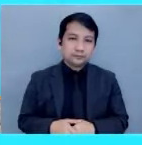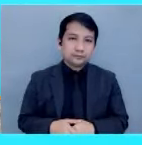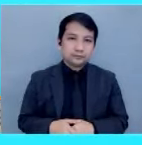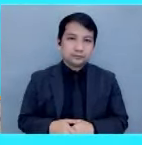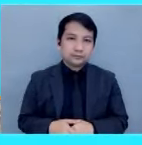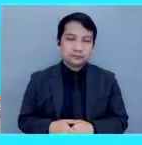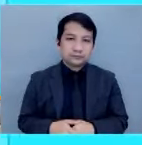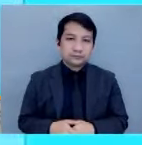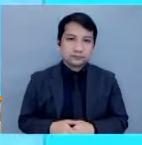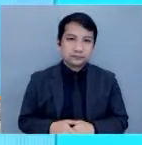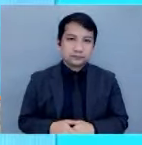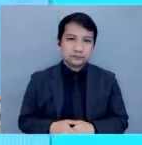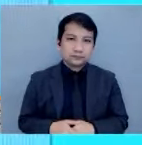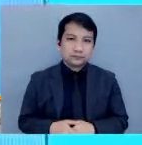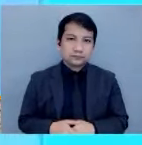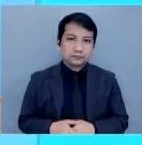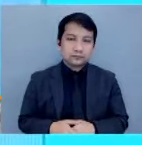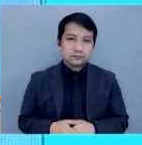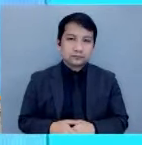I propose si Kim Seon-ho.